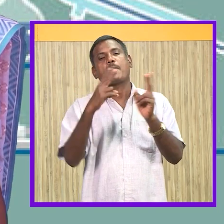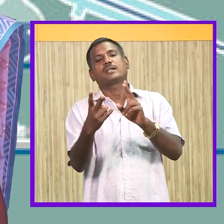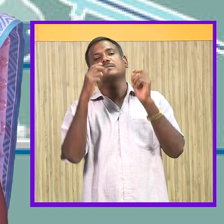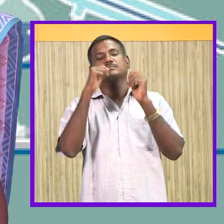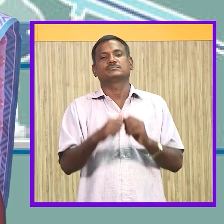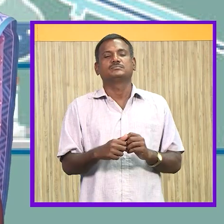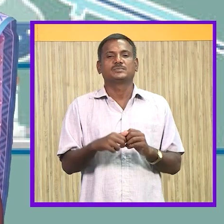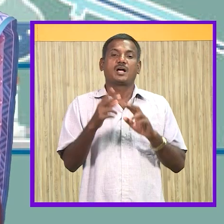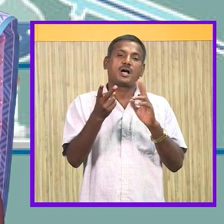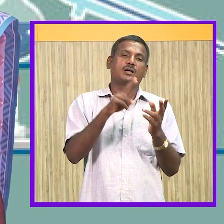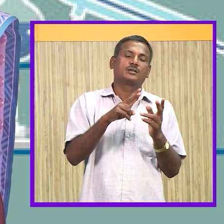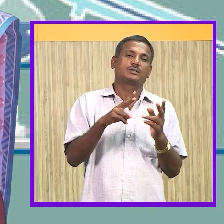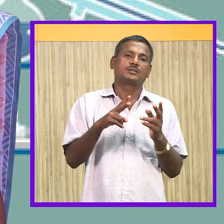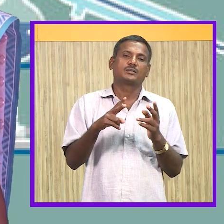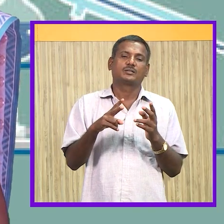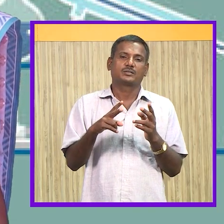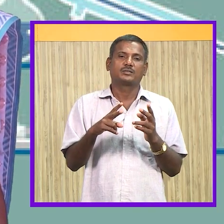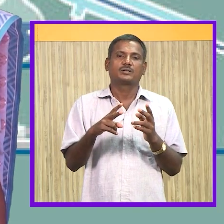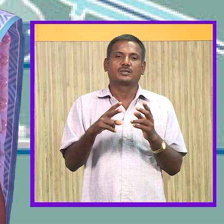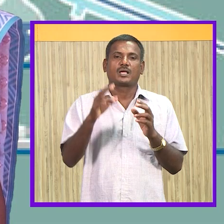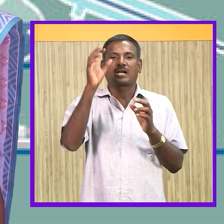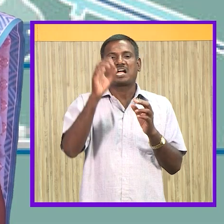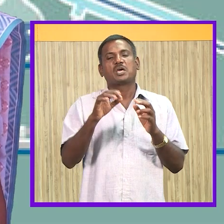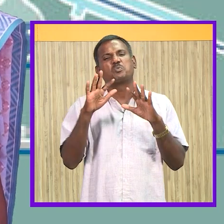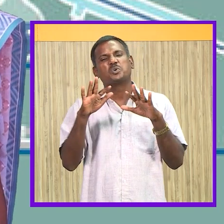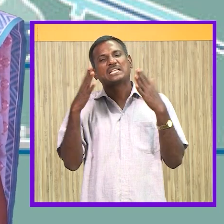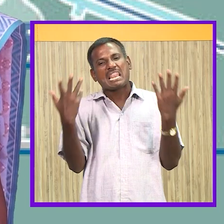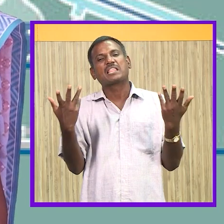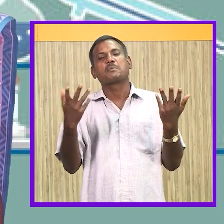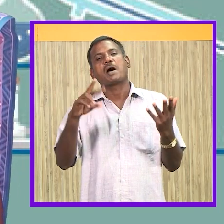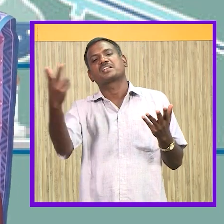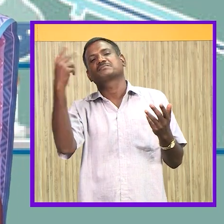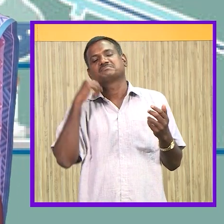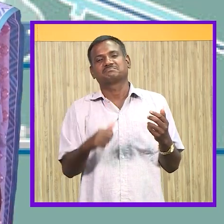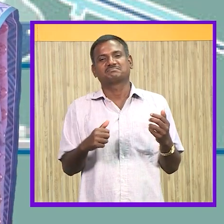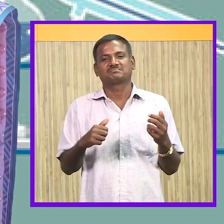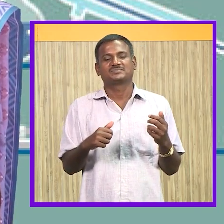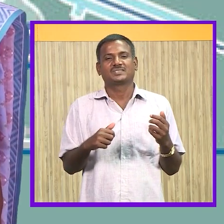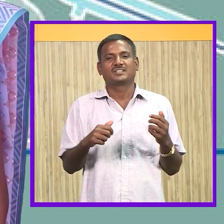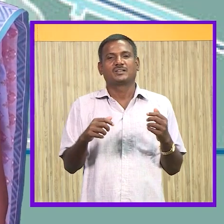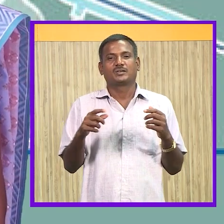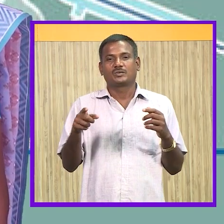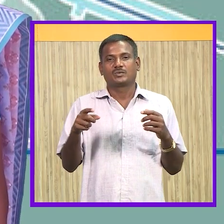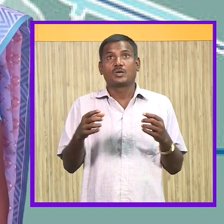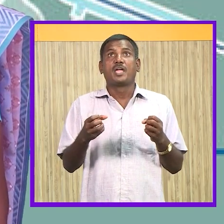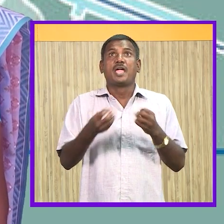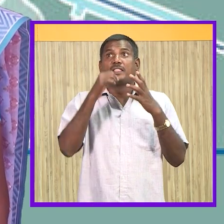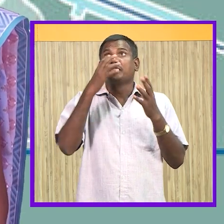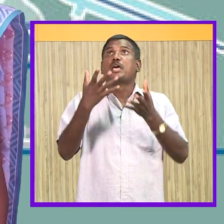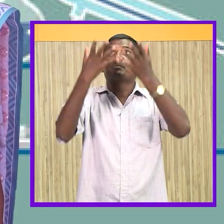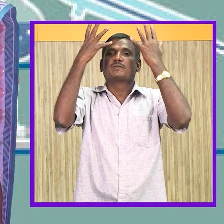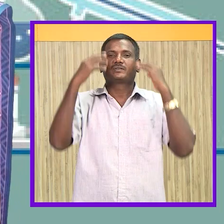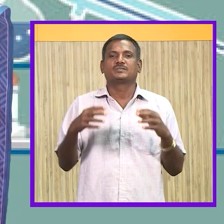ஆகும். அடுத்ததாக நம்ம பார்க்க போறது என்ன அப்படின்னா, கால ஒழுங்கற்ற மாற்றம். உதாரணமா நிலநடுக்கம், எரிமலை